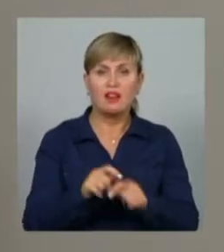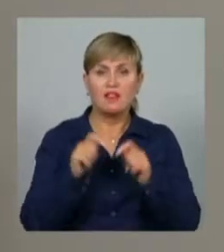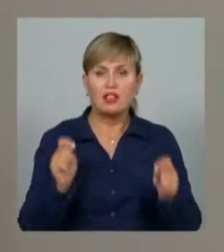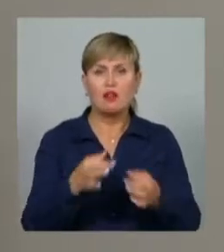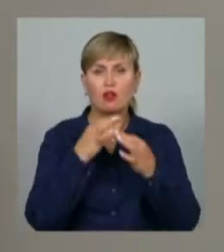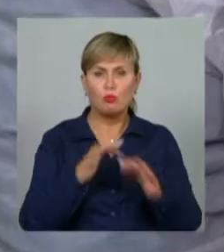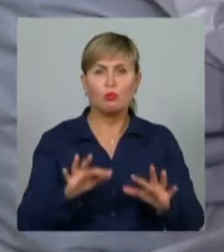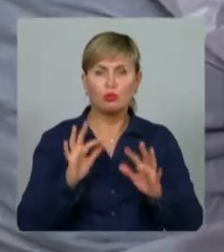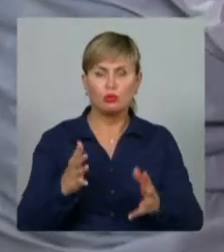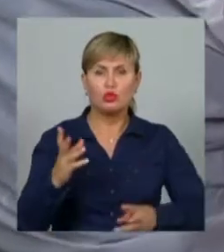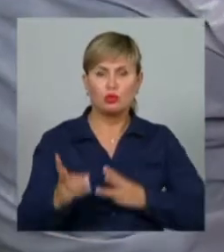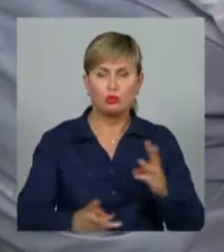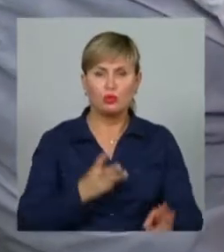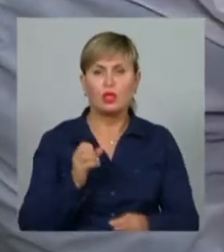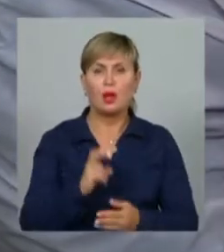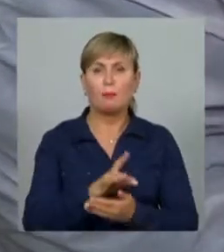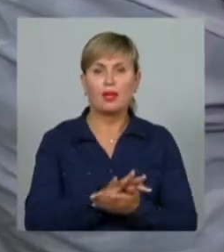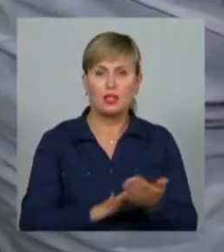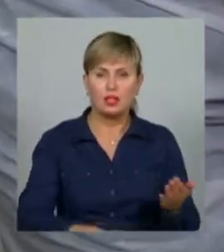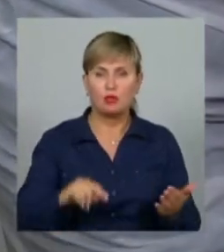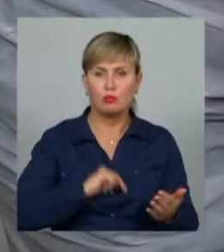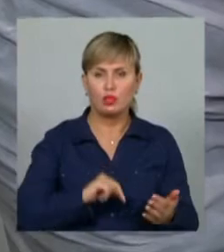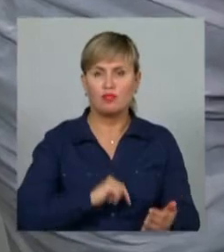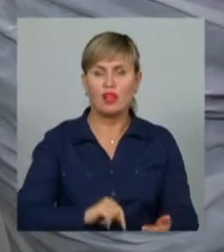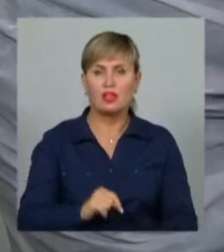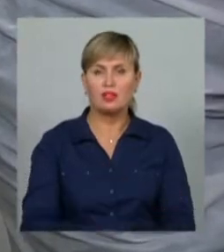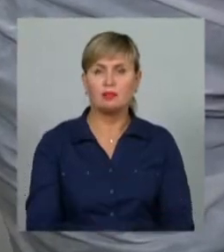случае стимулируют как продолжение иммунитета в организме.